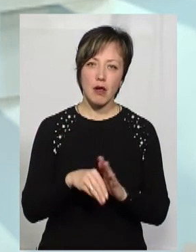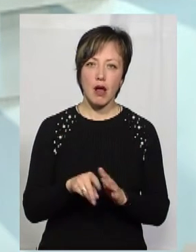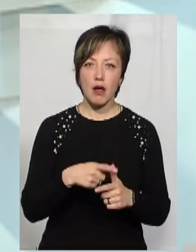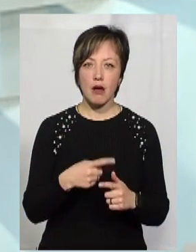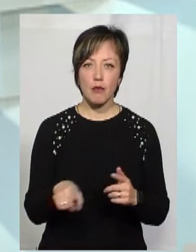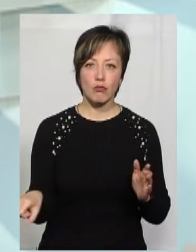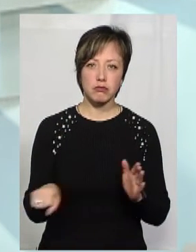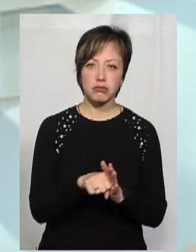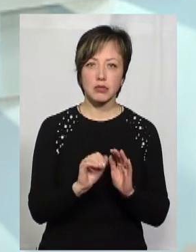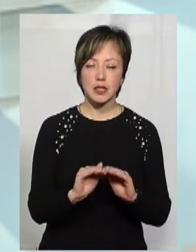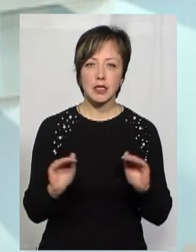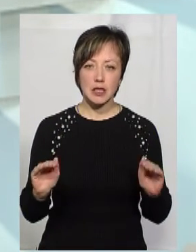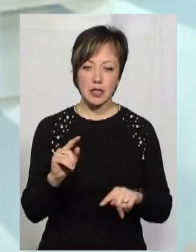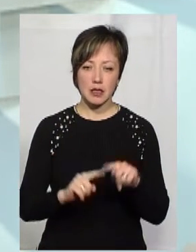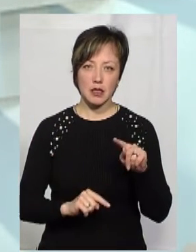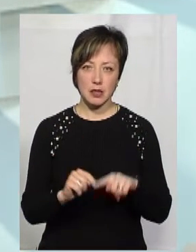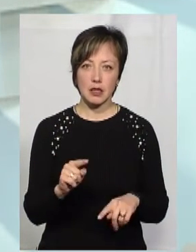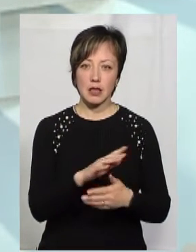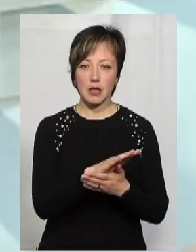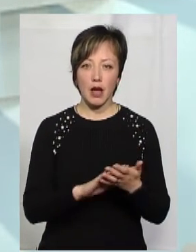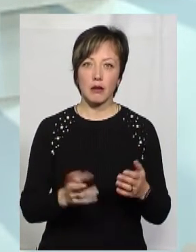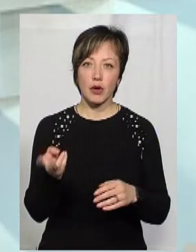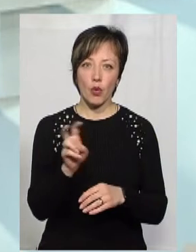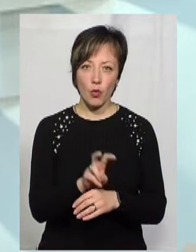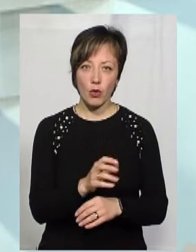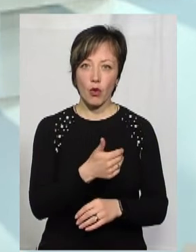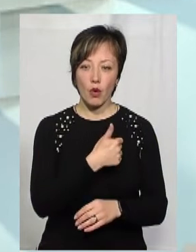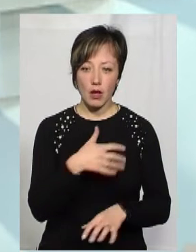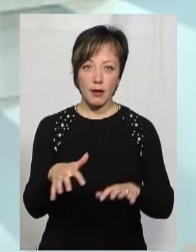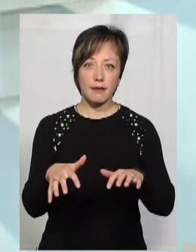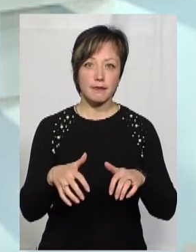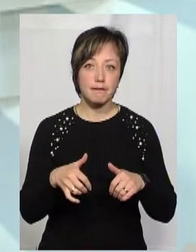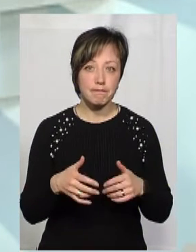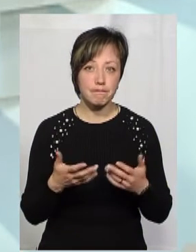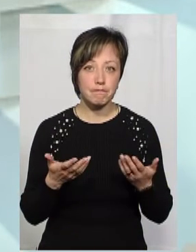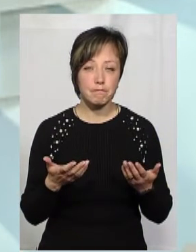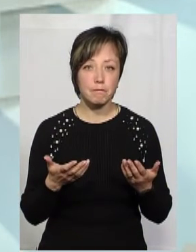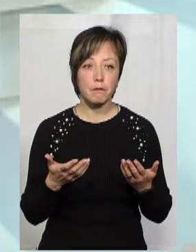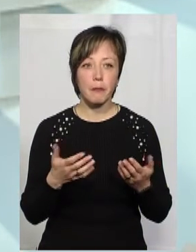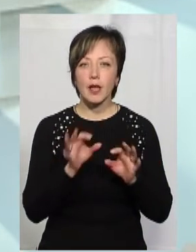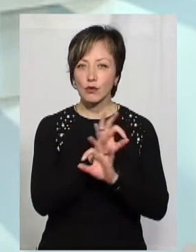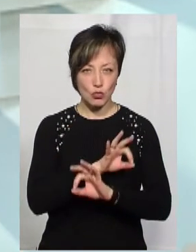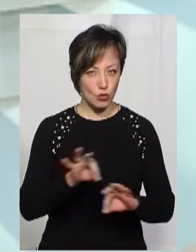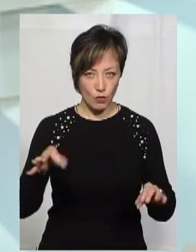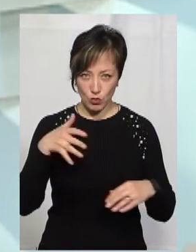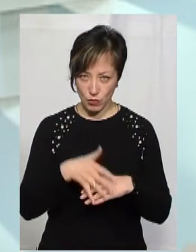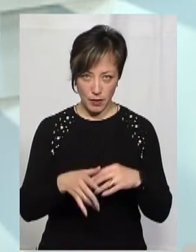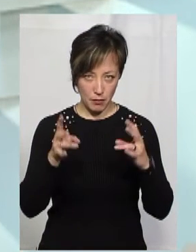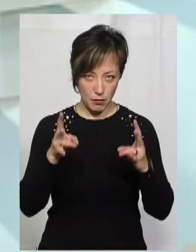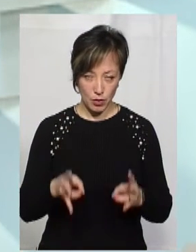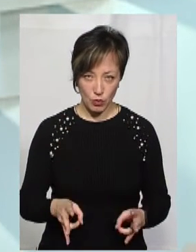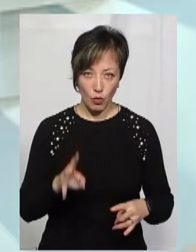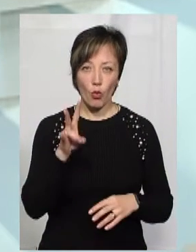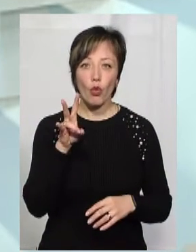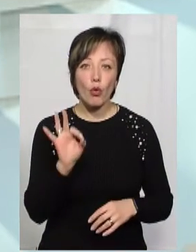або гинули діти їхні біологічні. І далі вони приходять і вони хочуть. Ми чудово розуміємо біду, але